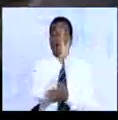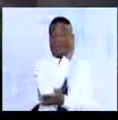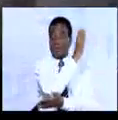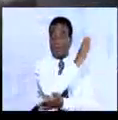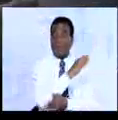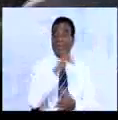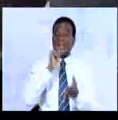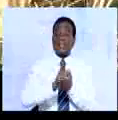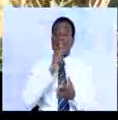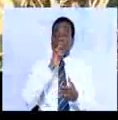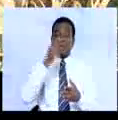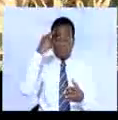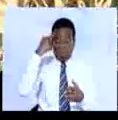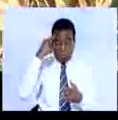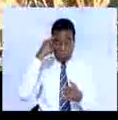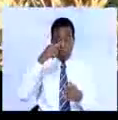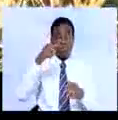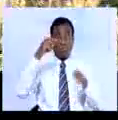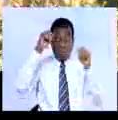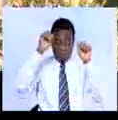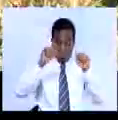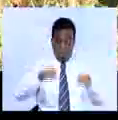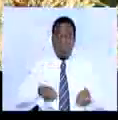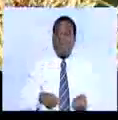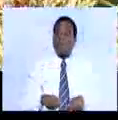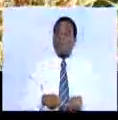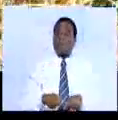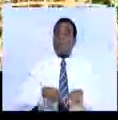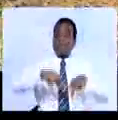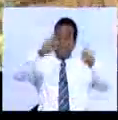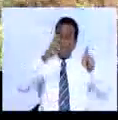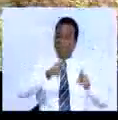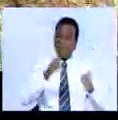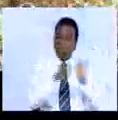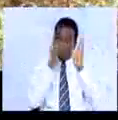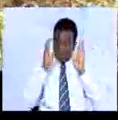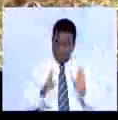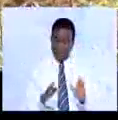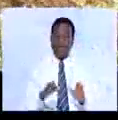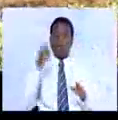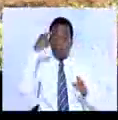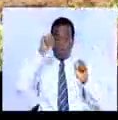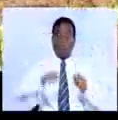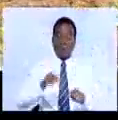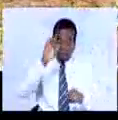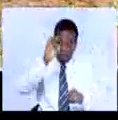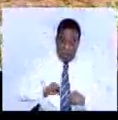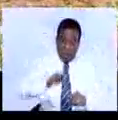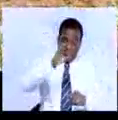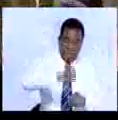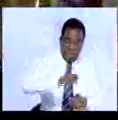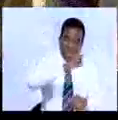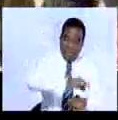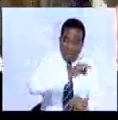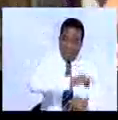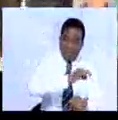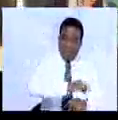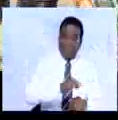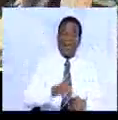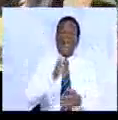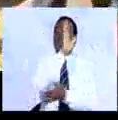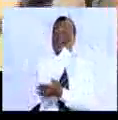plantations forestières en milieu scolaire, inculquer aux élèves et à la communauté éducative une culture éco-citoyenne et aussi satisfaire les besoins